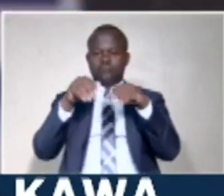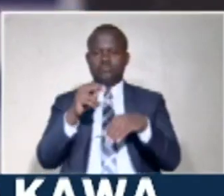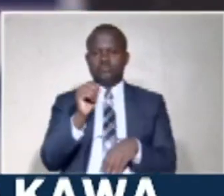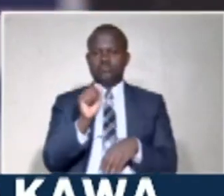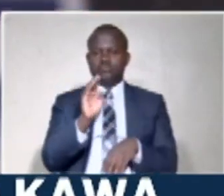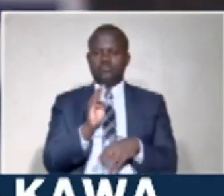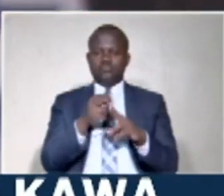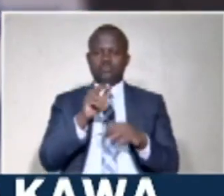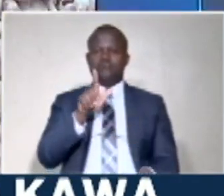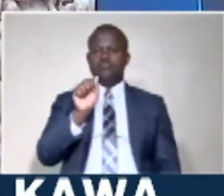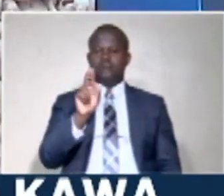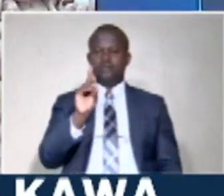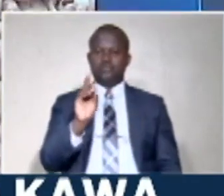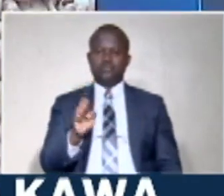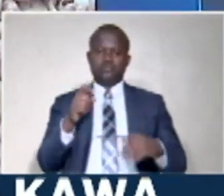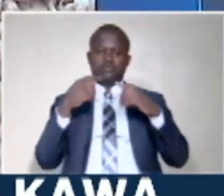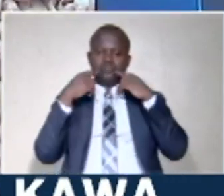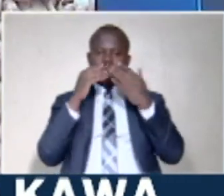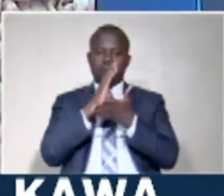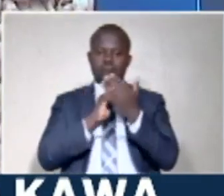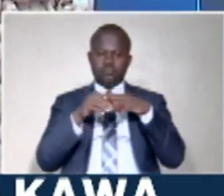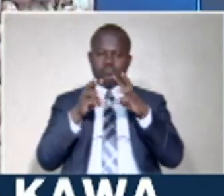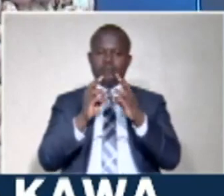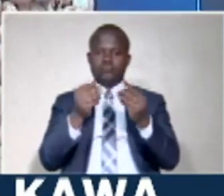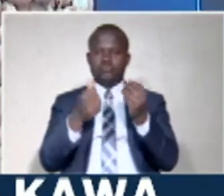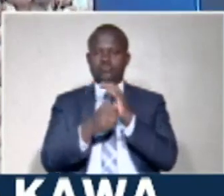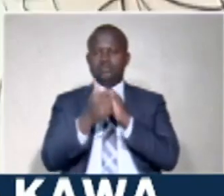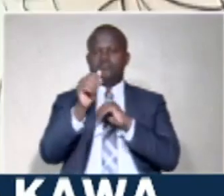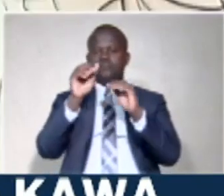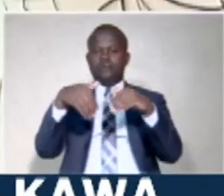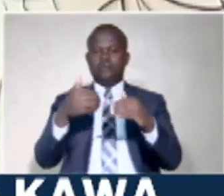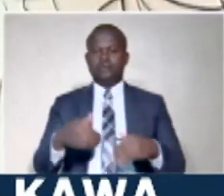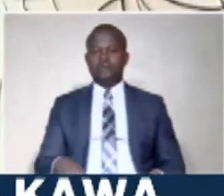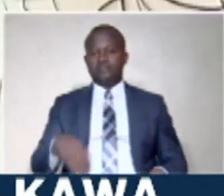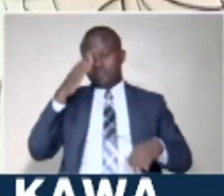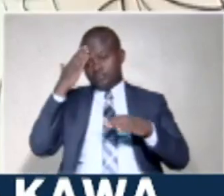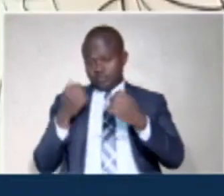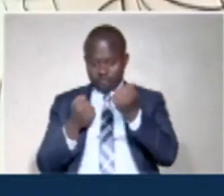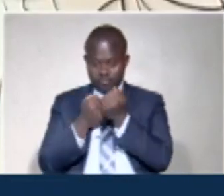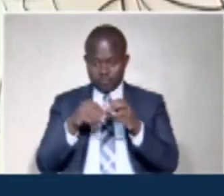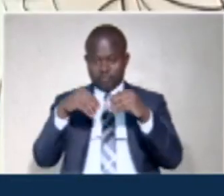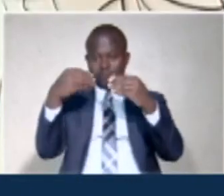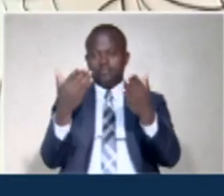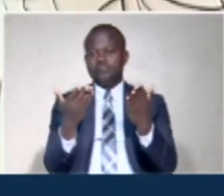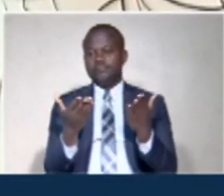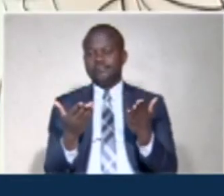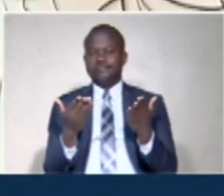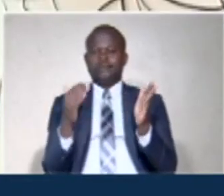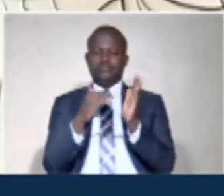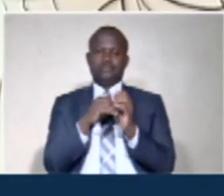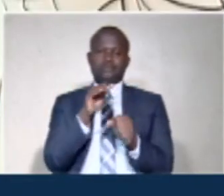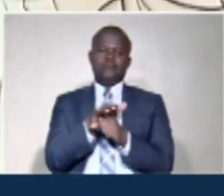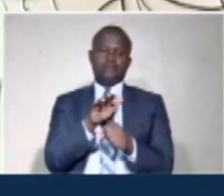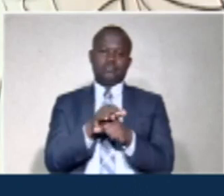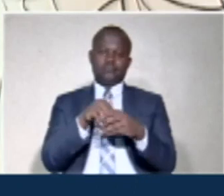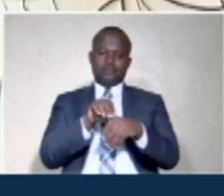Yeb Claude Bizimana aravuga bimwe mu bisubizo by'ibyo bibazo by'abahinzi. Muziko nkunganira itangwa cyane cyane